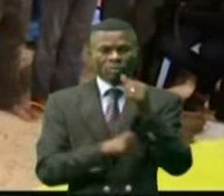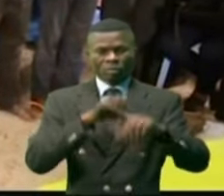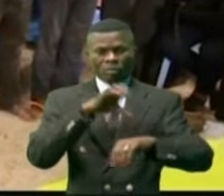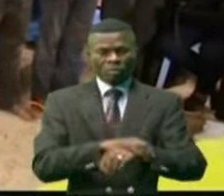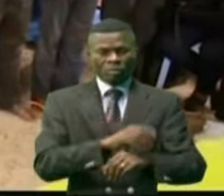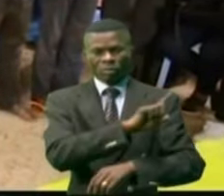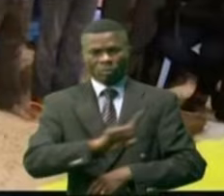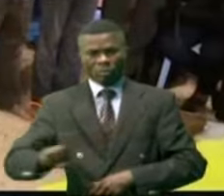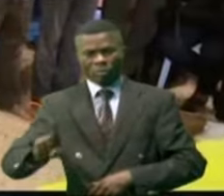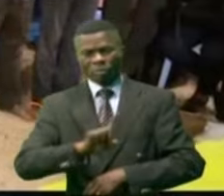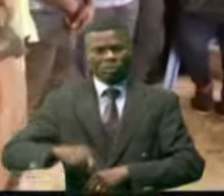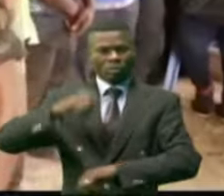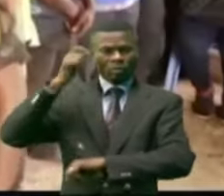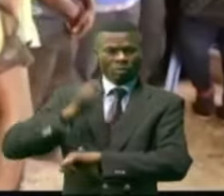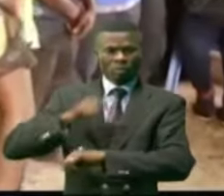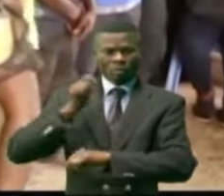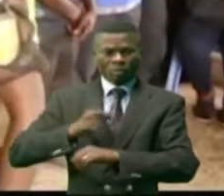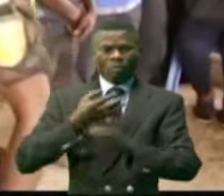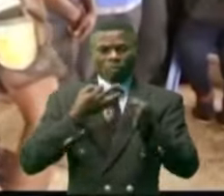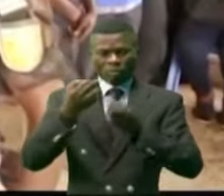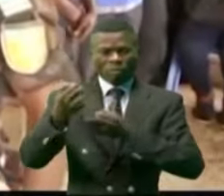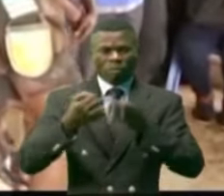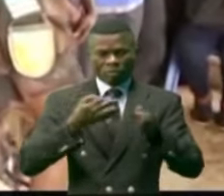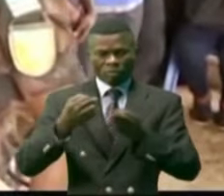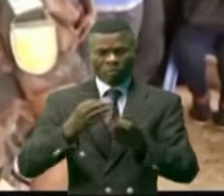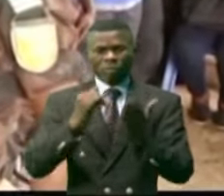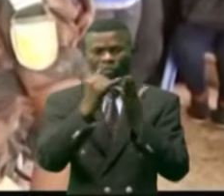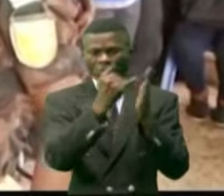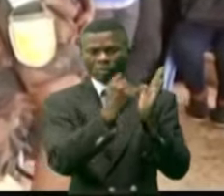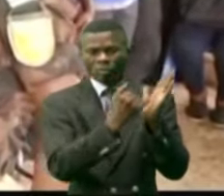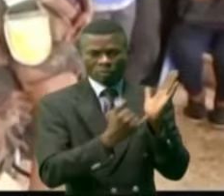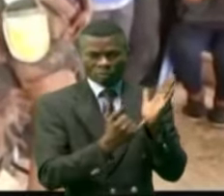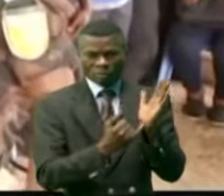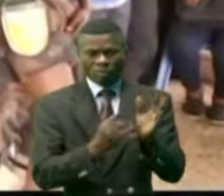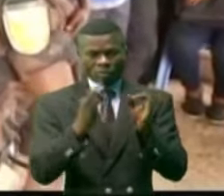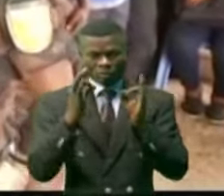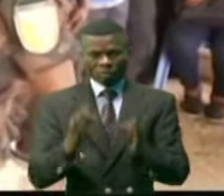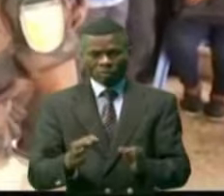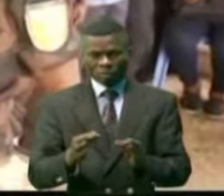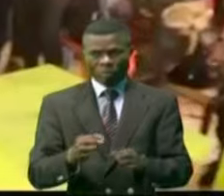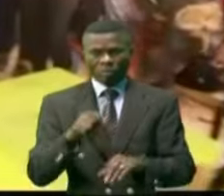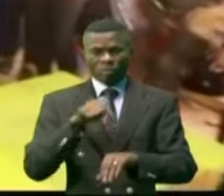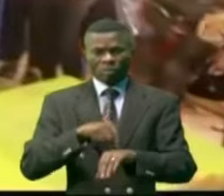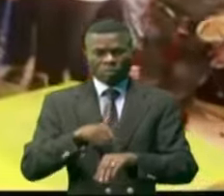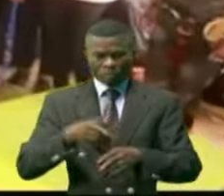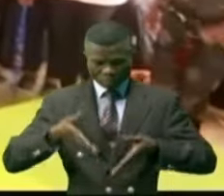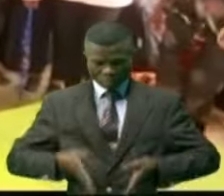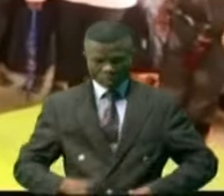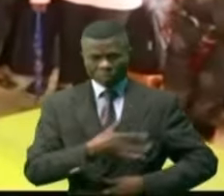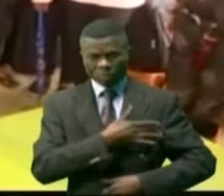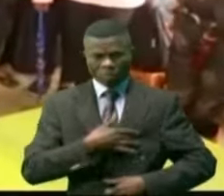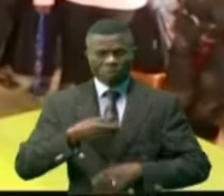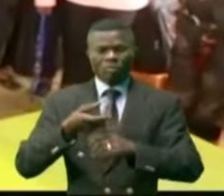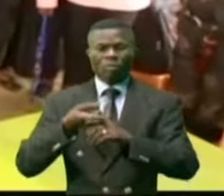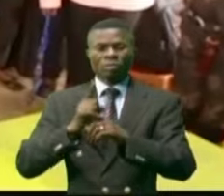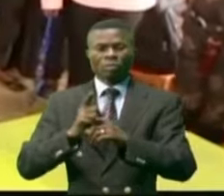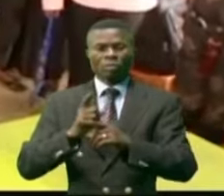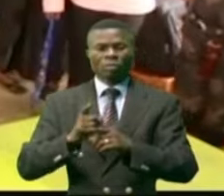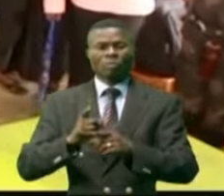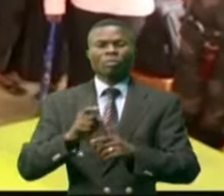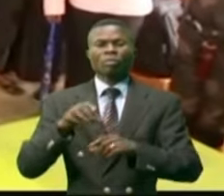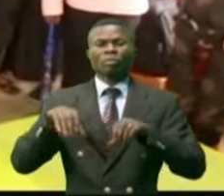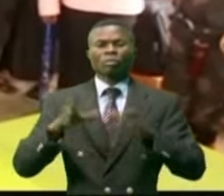devant les juges pour certifier de leur identité, nom, date de naissance, lieu d'origine, nationalité